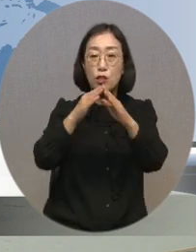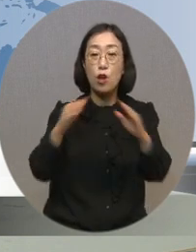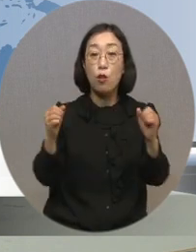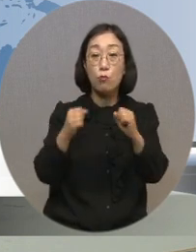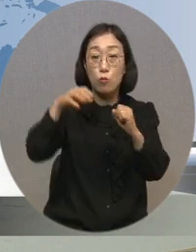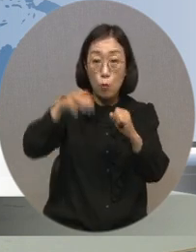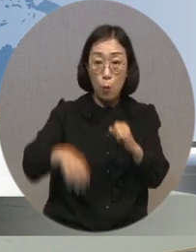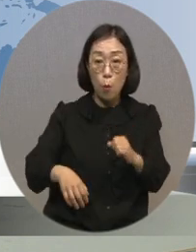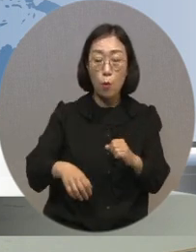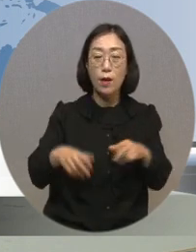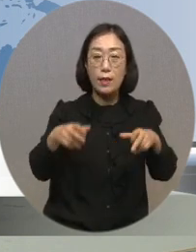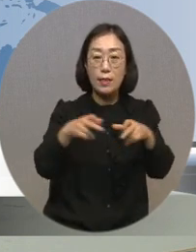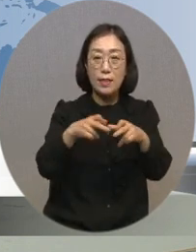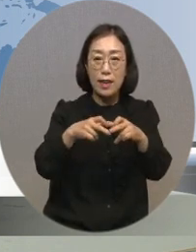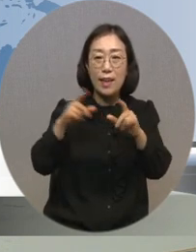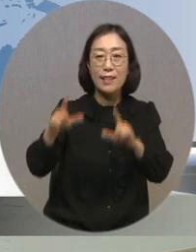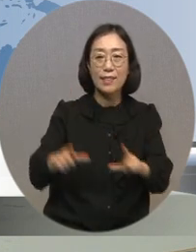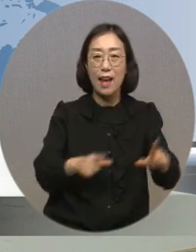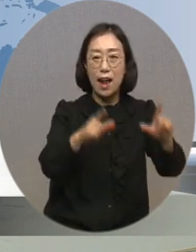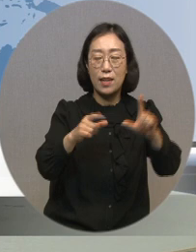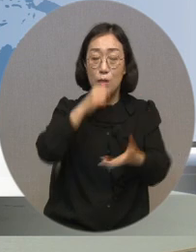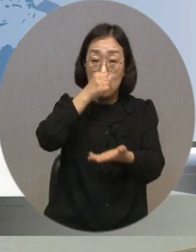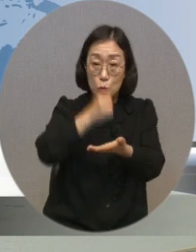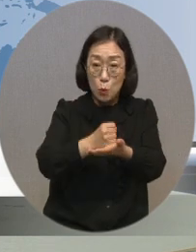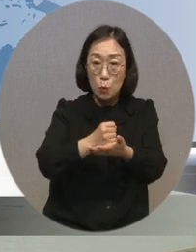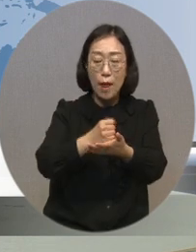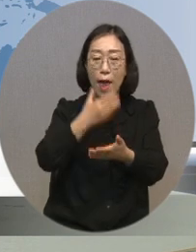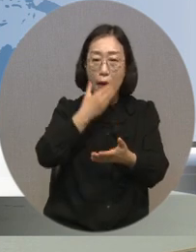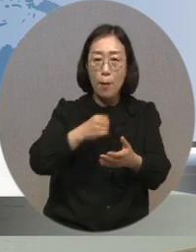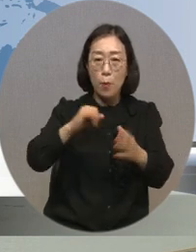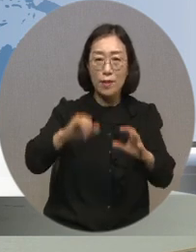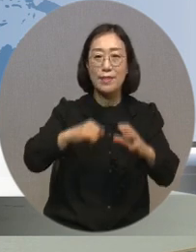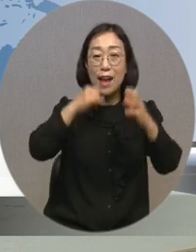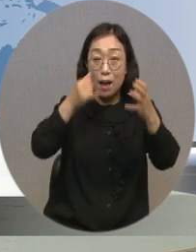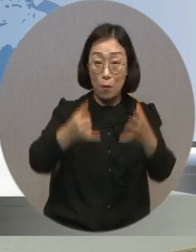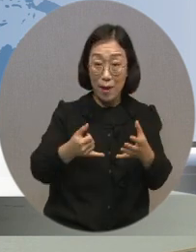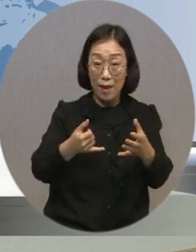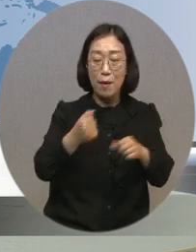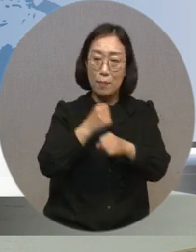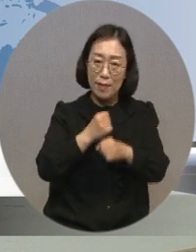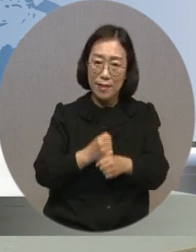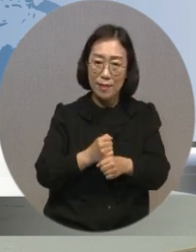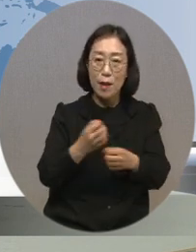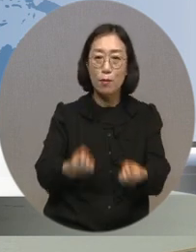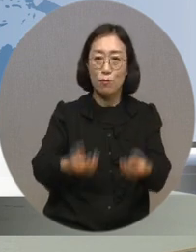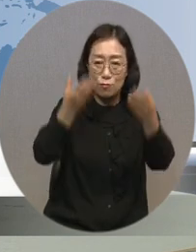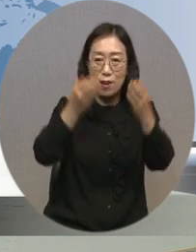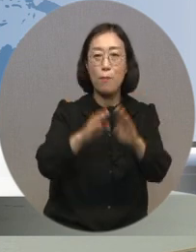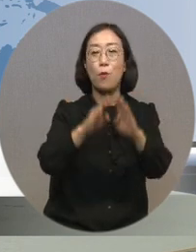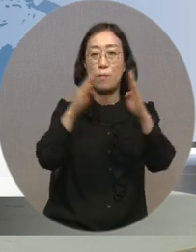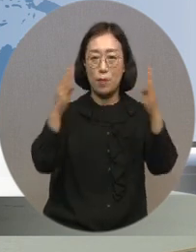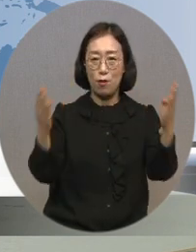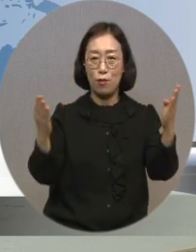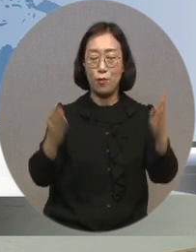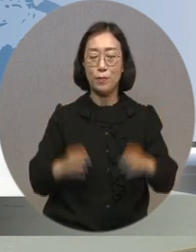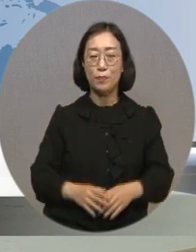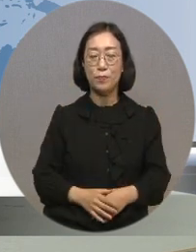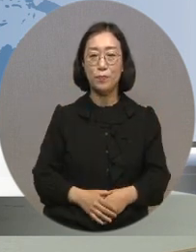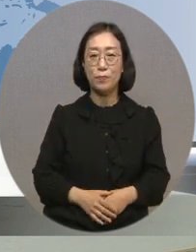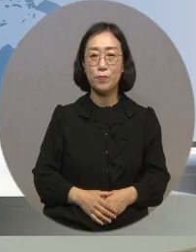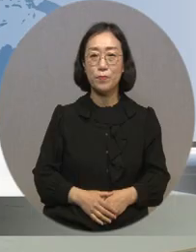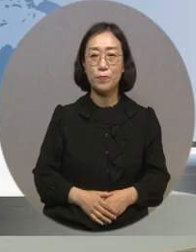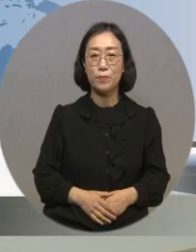전북특별자치도에서도 장애인들이 살맛나는 행복한 사회를 만들어 나갈 것을 다짐하는 행사가 열렸습니다. 안정진